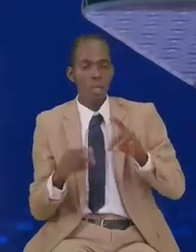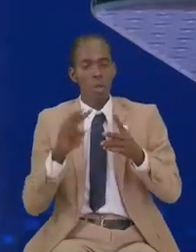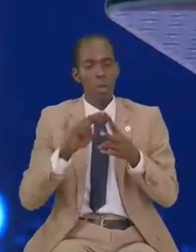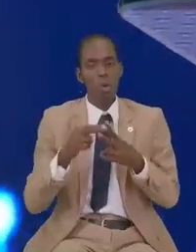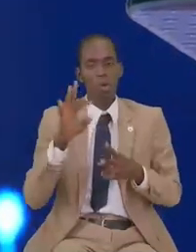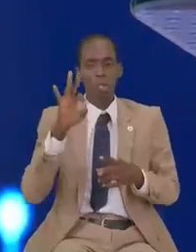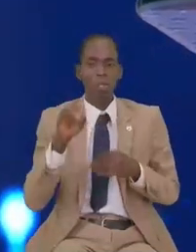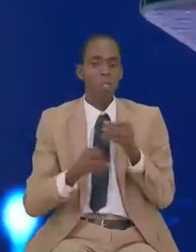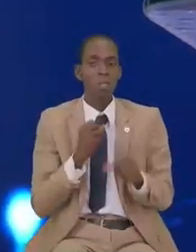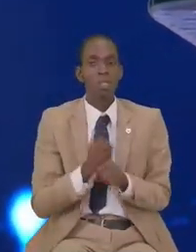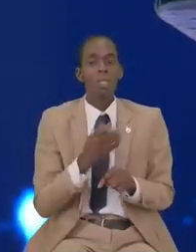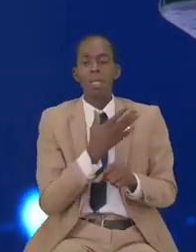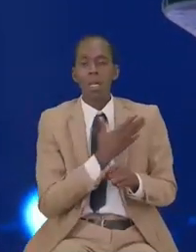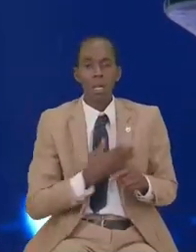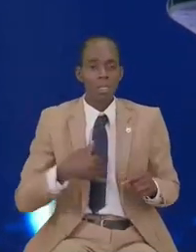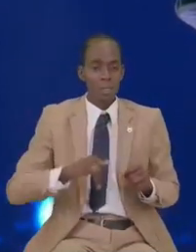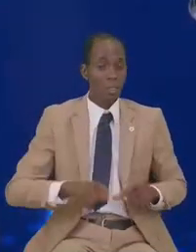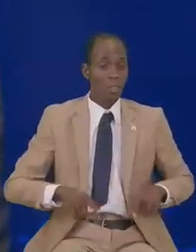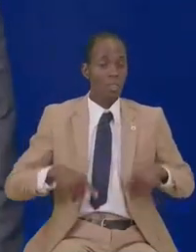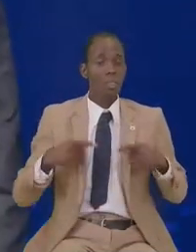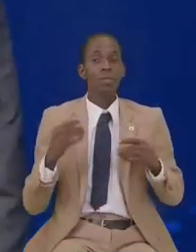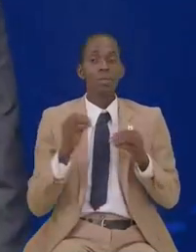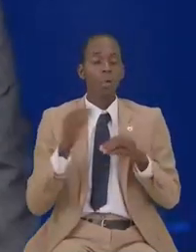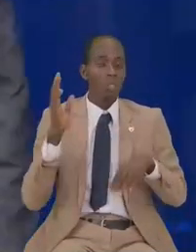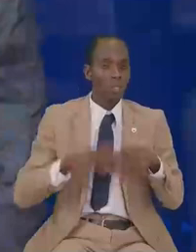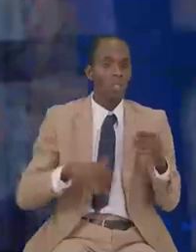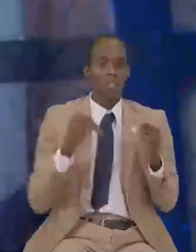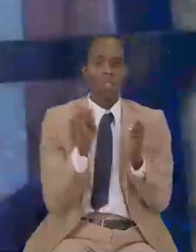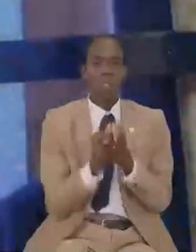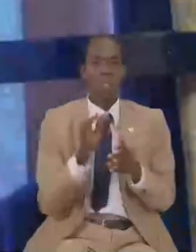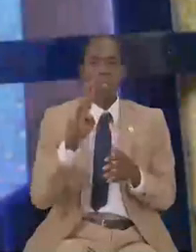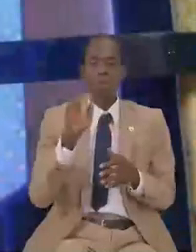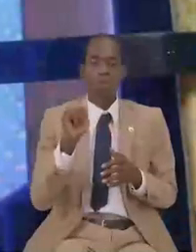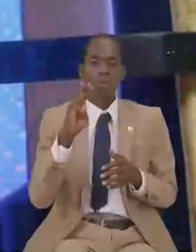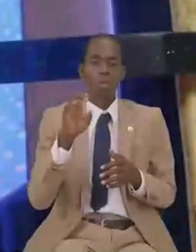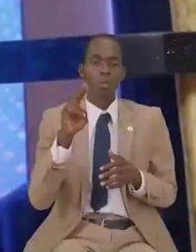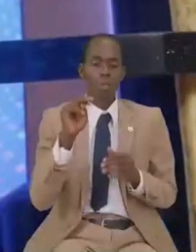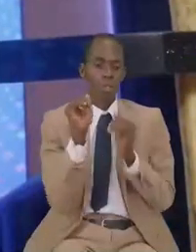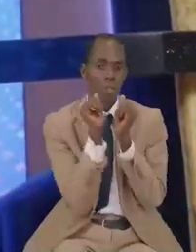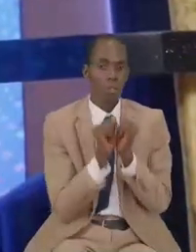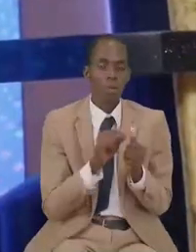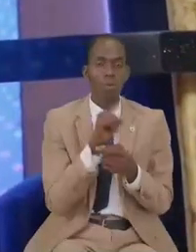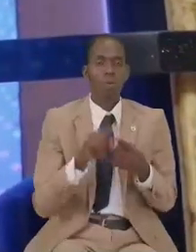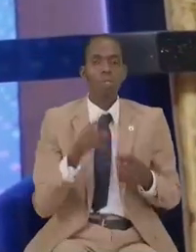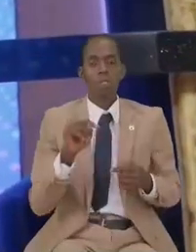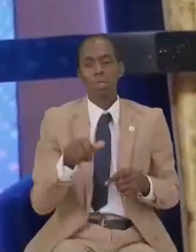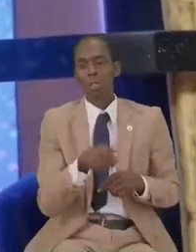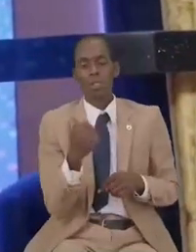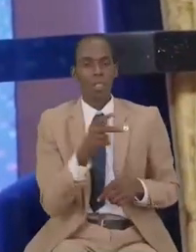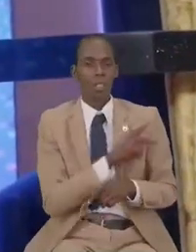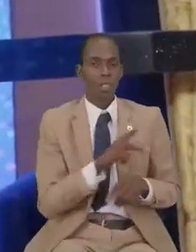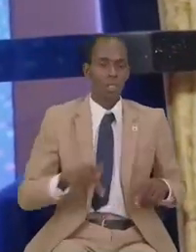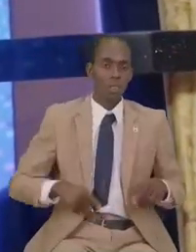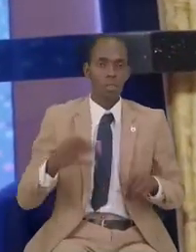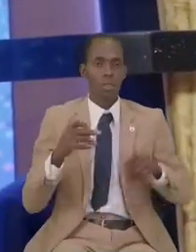Daniel avait environ 98 à 90 ans. Il a vécu après la captivité babylonienne,